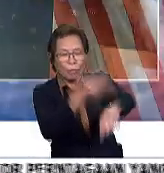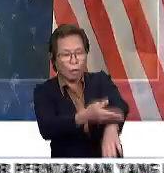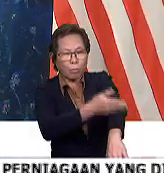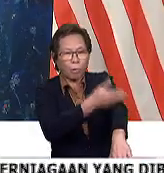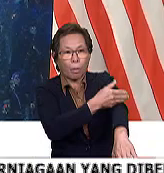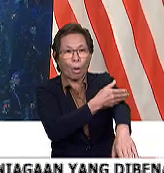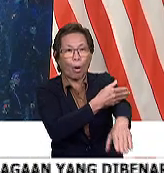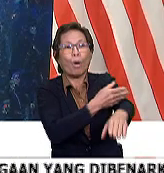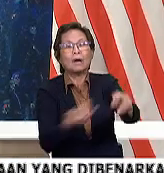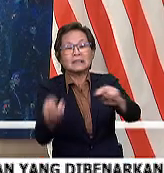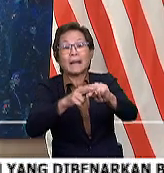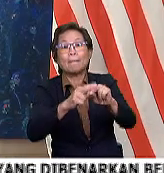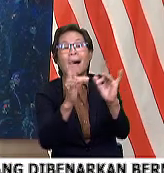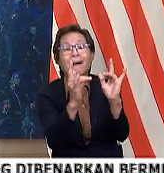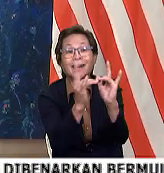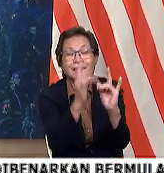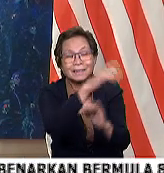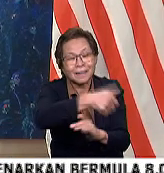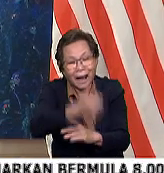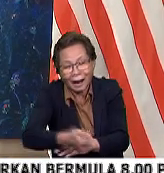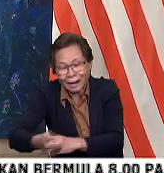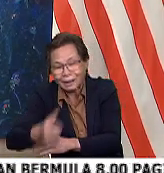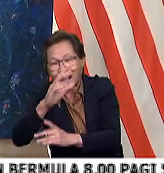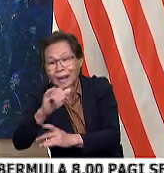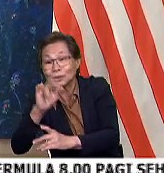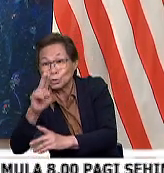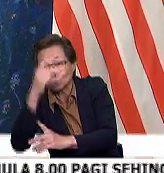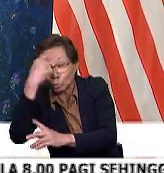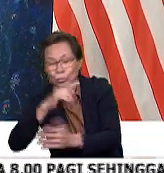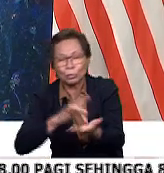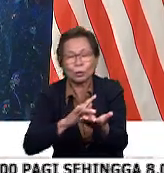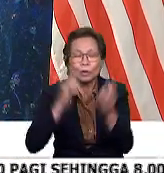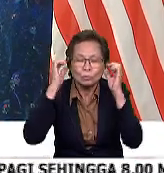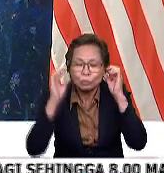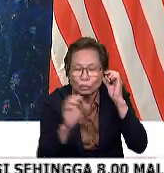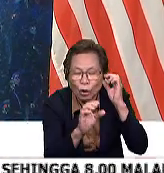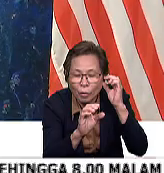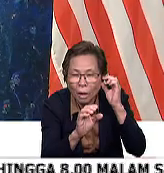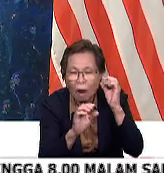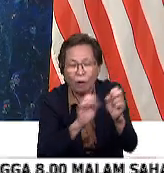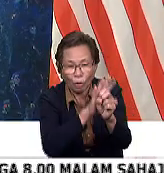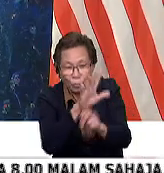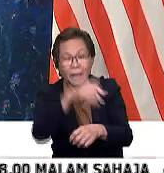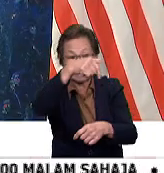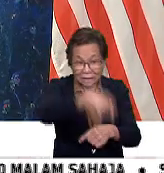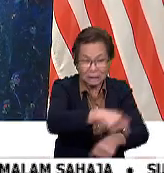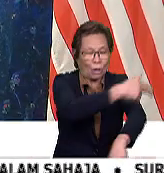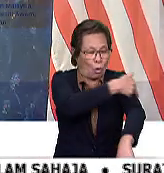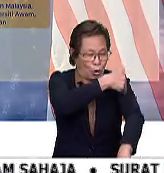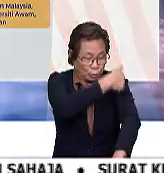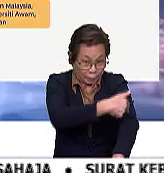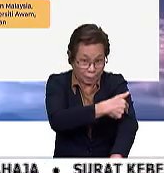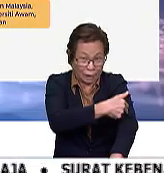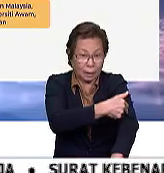ctyl dan peralatan Icu bagi rawatan komik 19 Bukan saja di Hospital